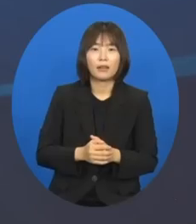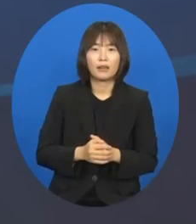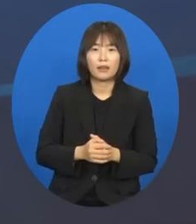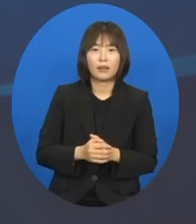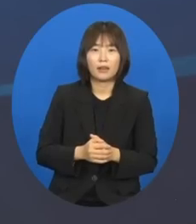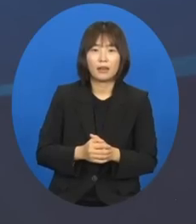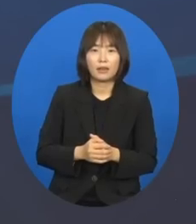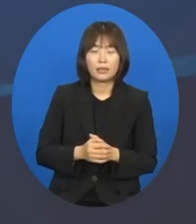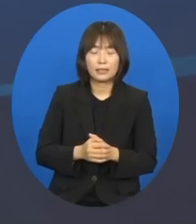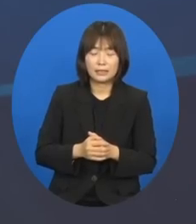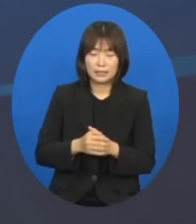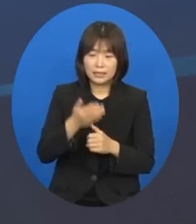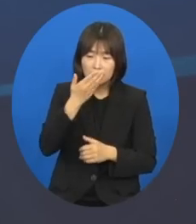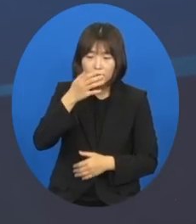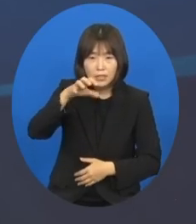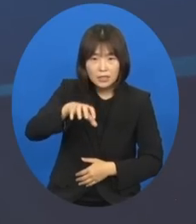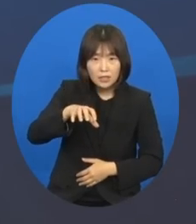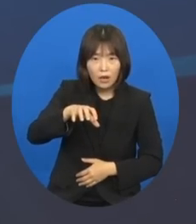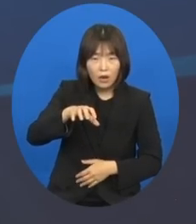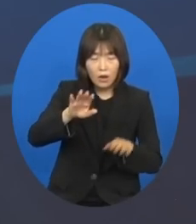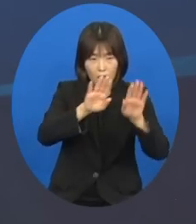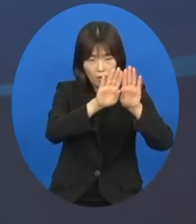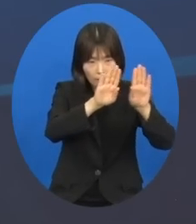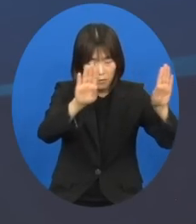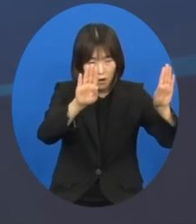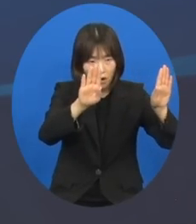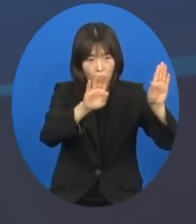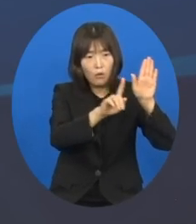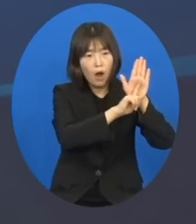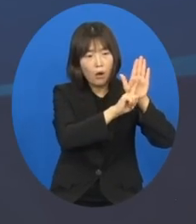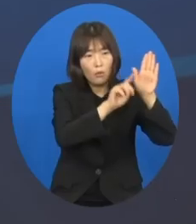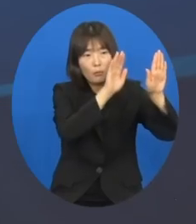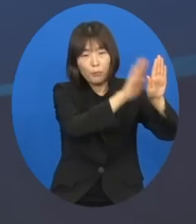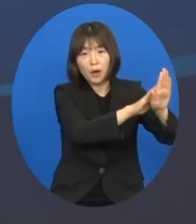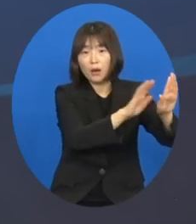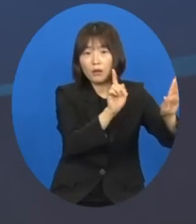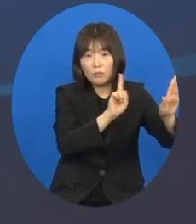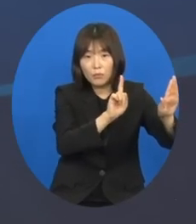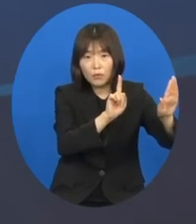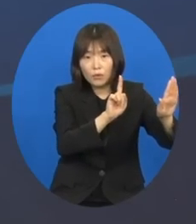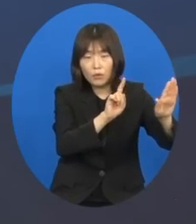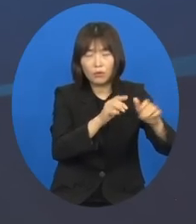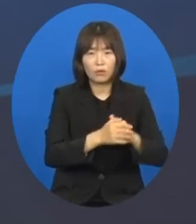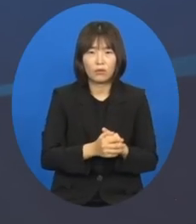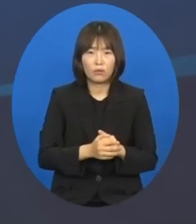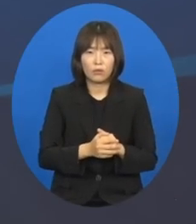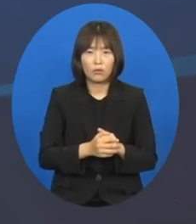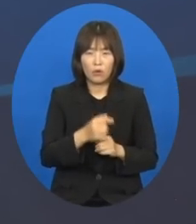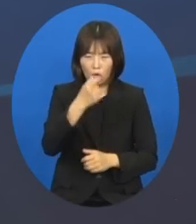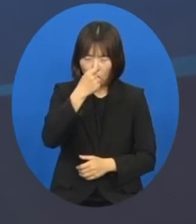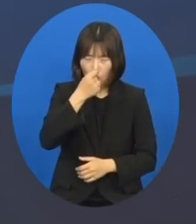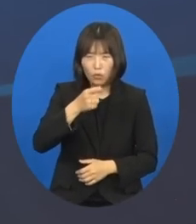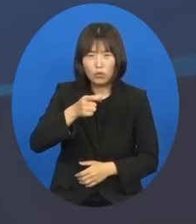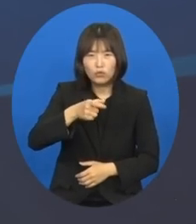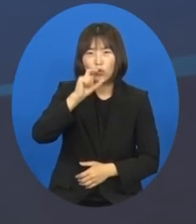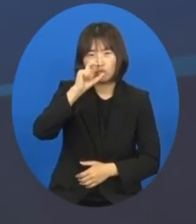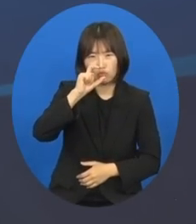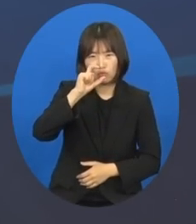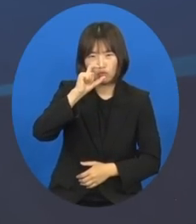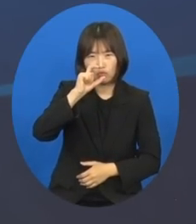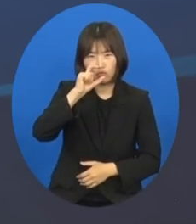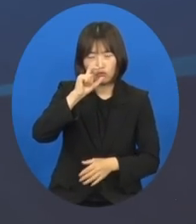식당의 벽에 광고가 붙어 있으면 보통 무슨 광고가 붙어 있죠 소주 광고가 붙어 있죠